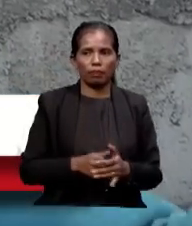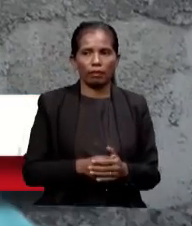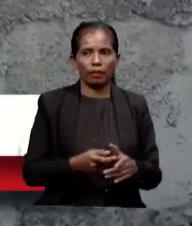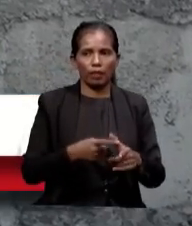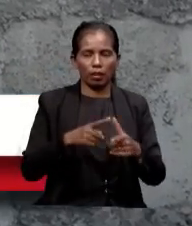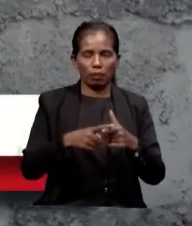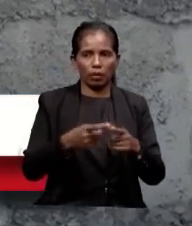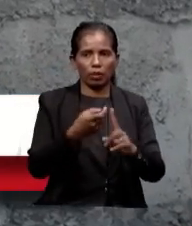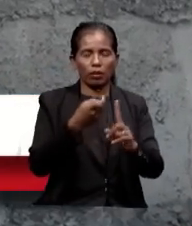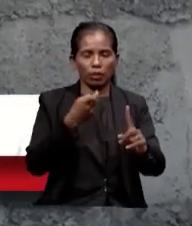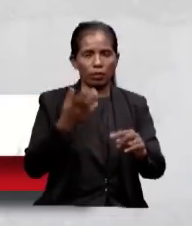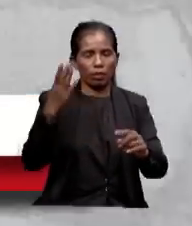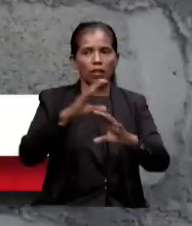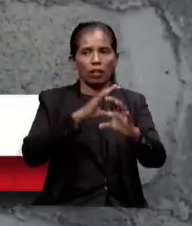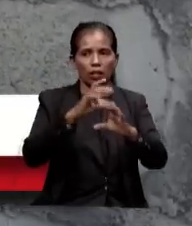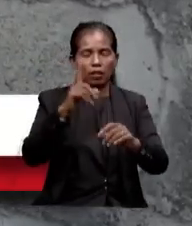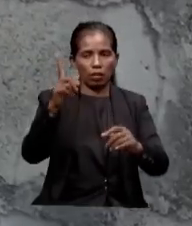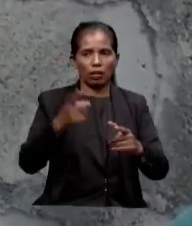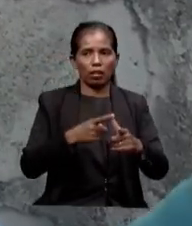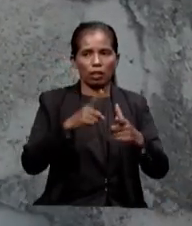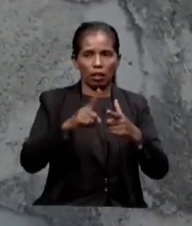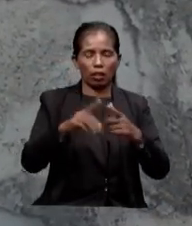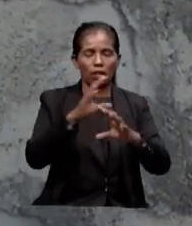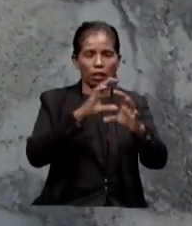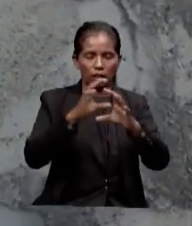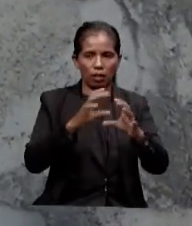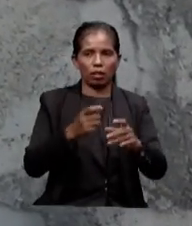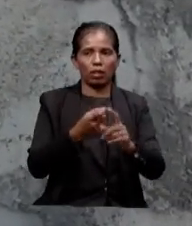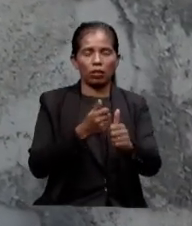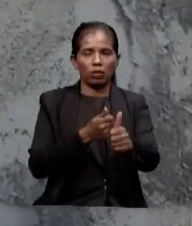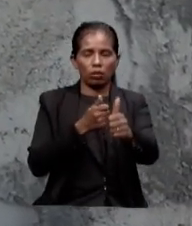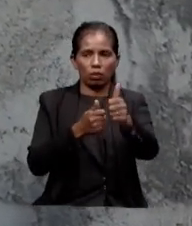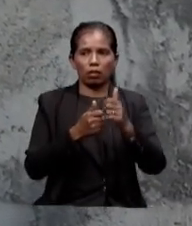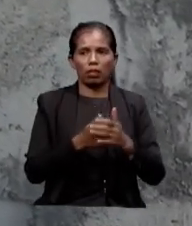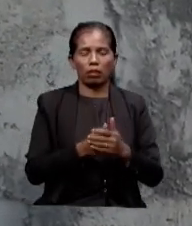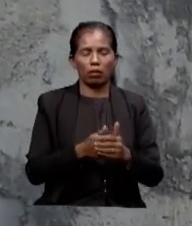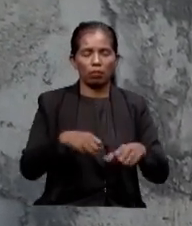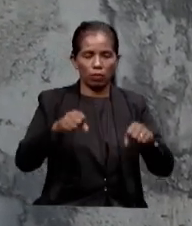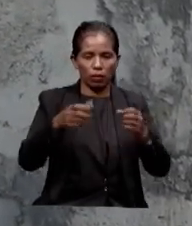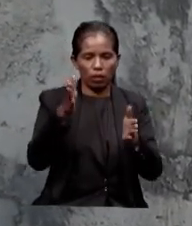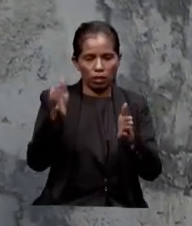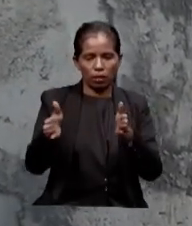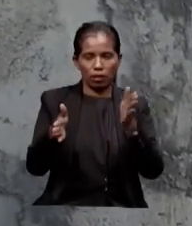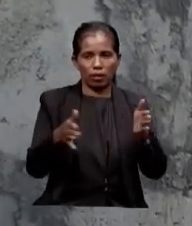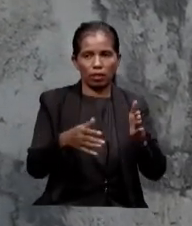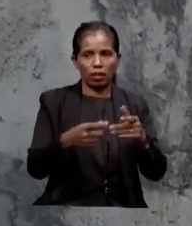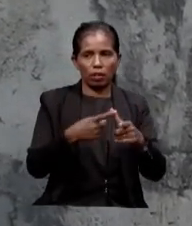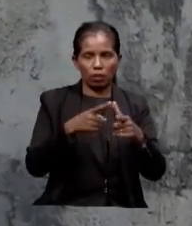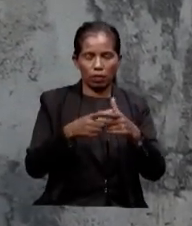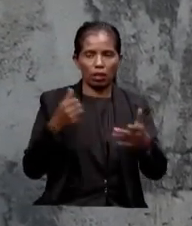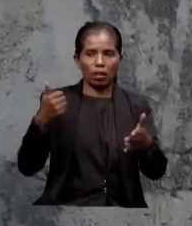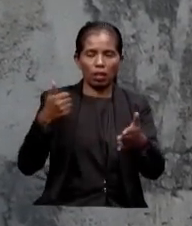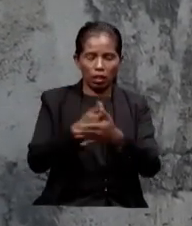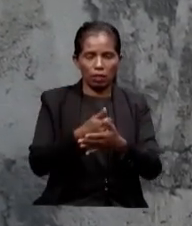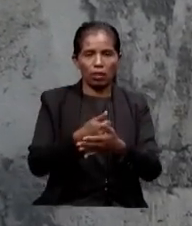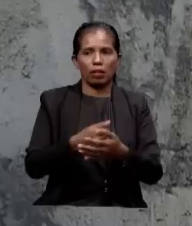be usine ba ne kareta iha. Di pues kareta kan usine banyak kan sana to motor ya ne ho ya ne di pues nya mahale Makassar se